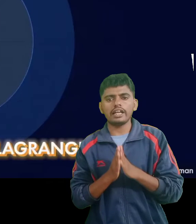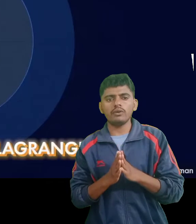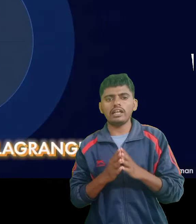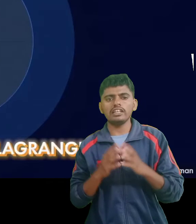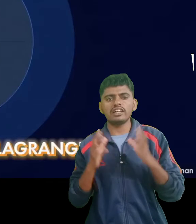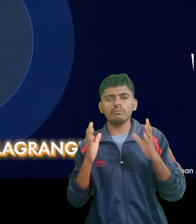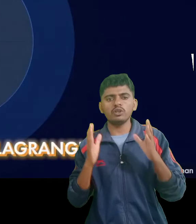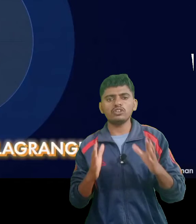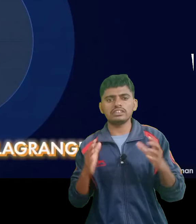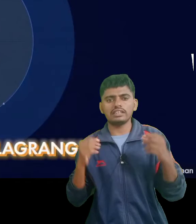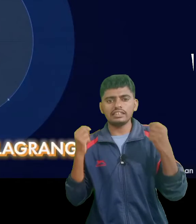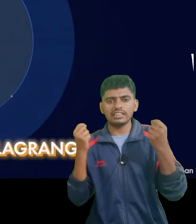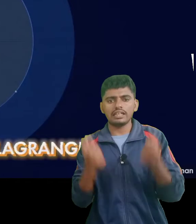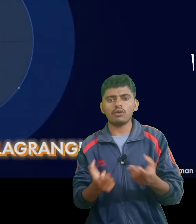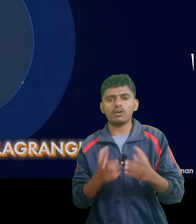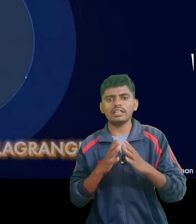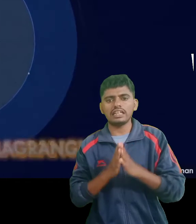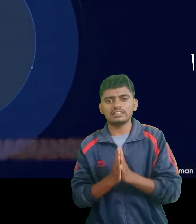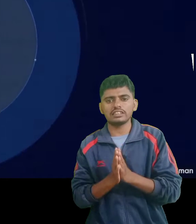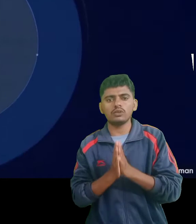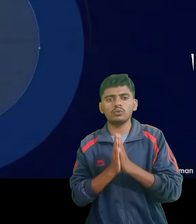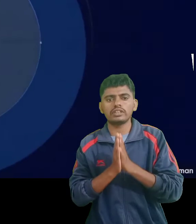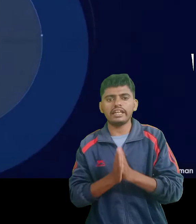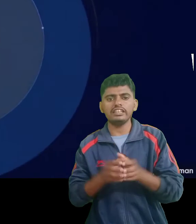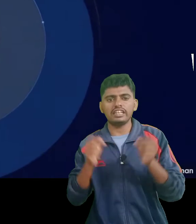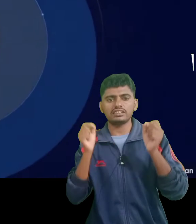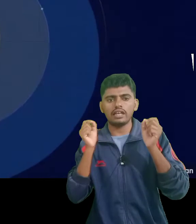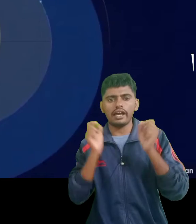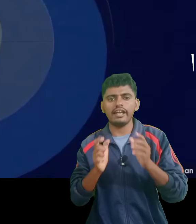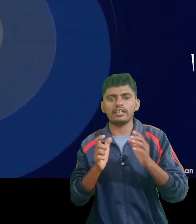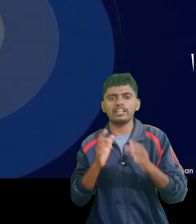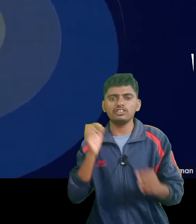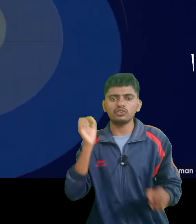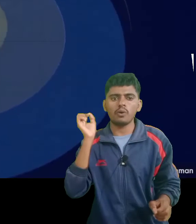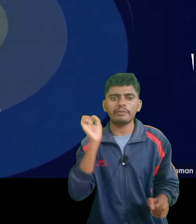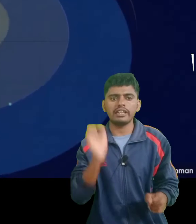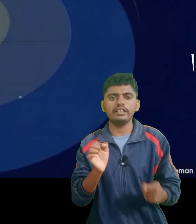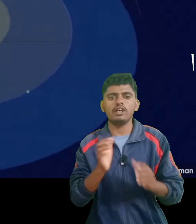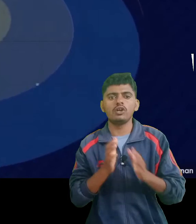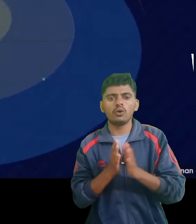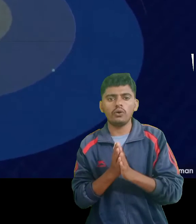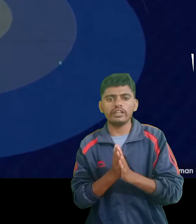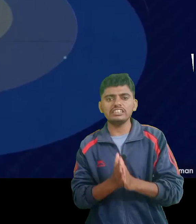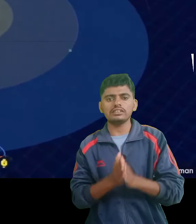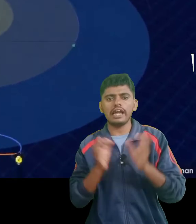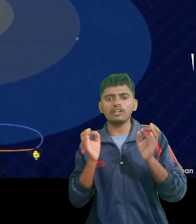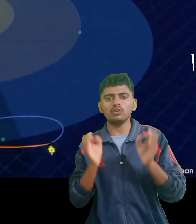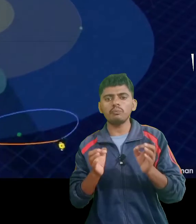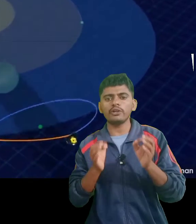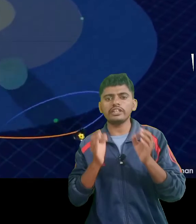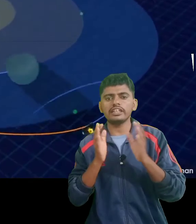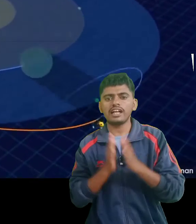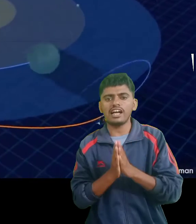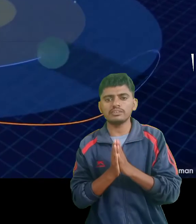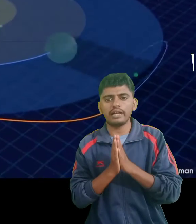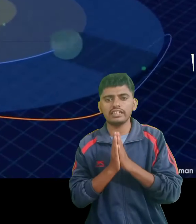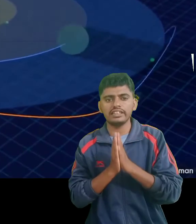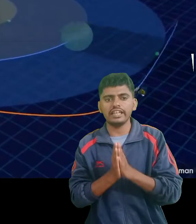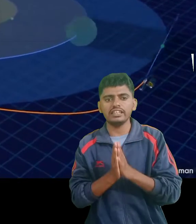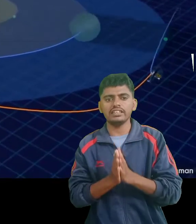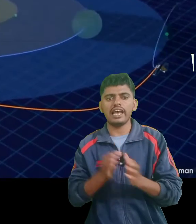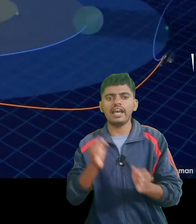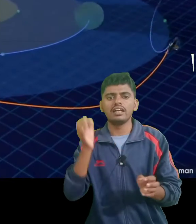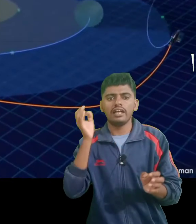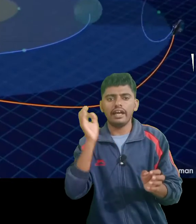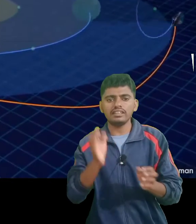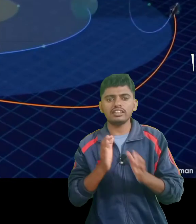सूरज से आने वाली गर्मी को जितना ज्यादा रोका जा सके उतना ही अच्छा है टेलीस्कोप के लिए। और इस L2 पॉइंट की खास बात